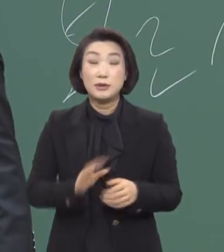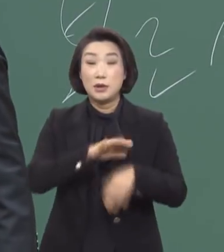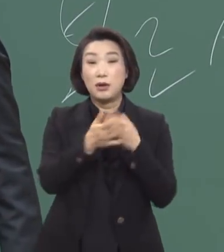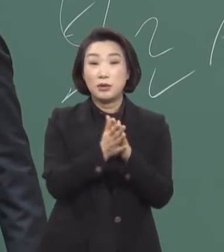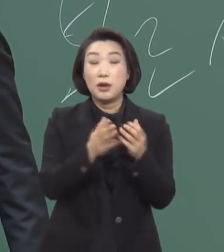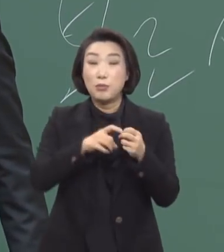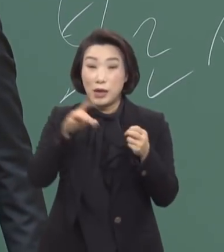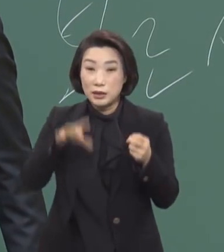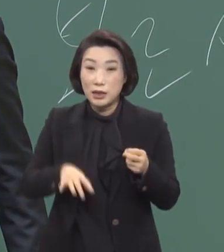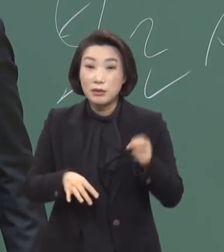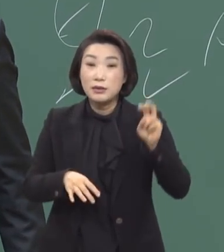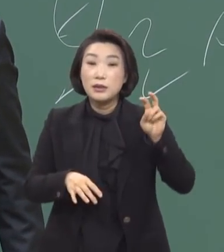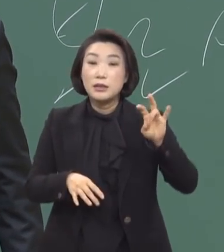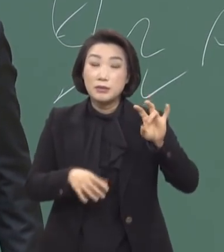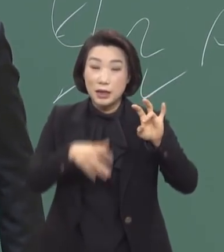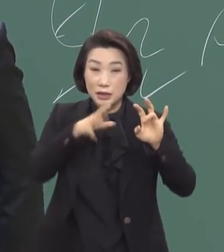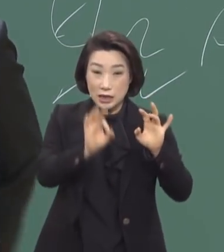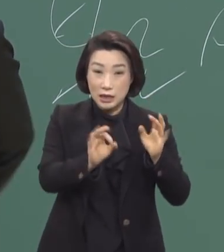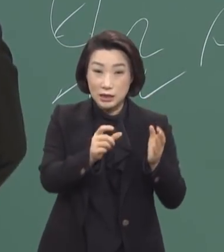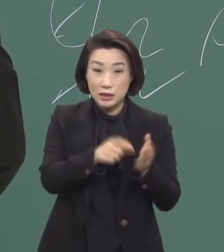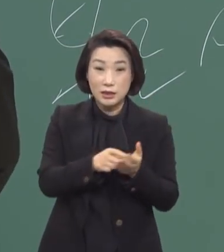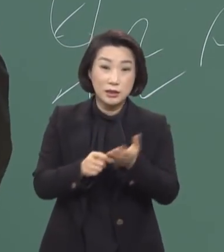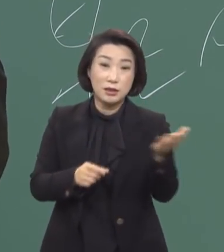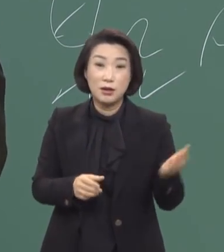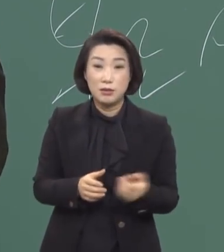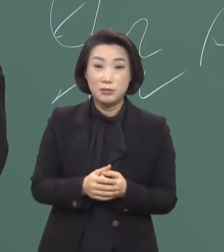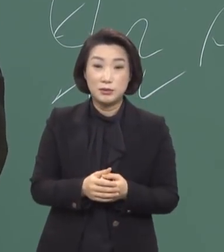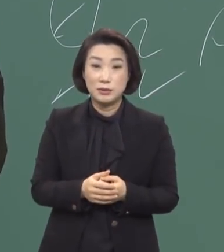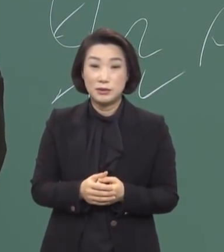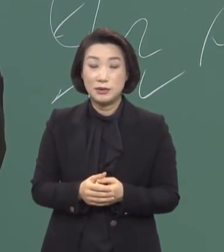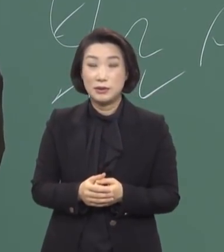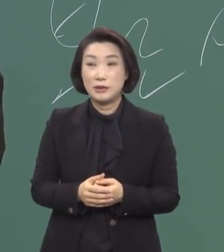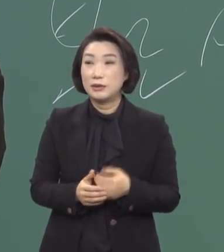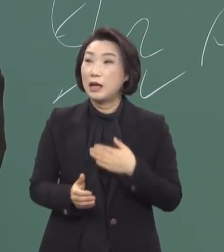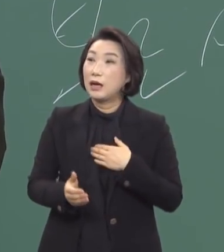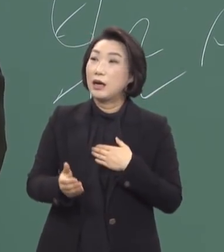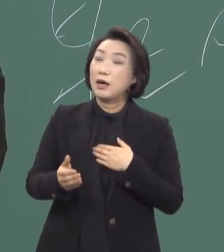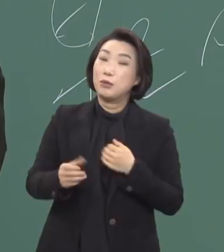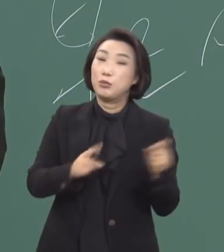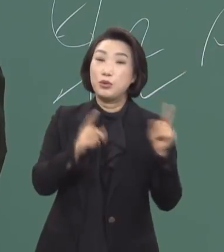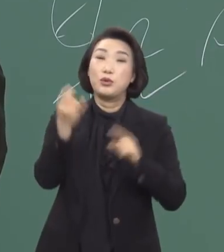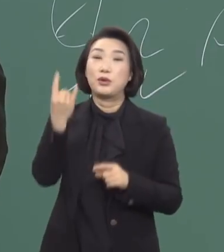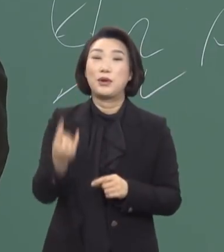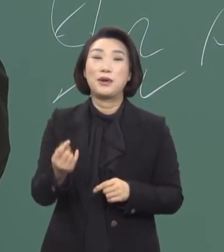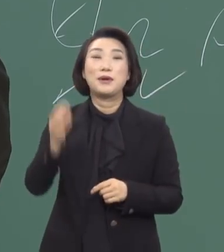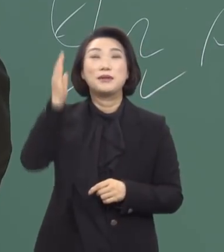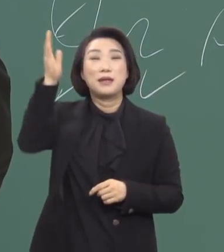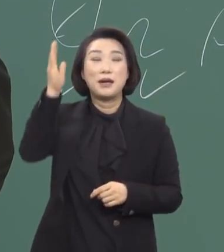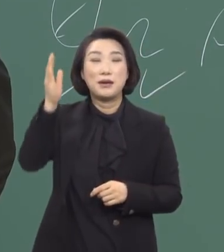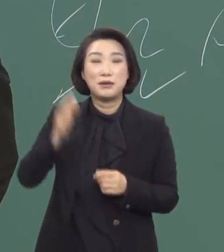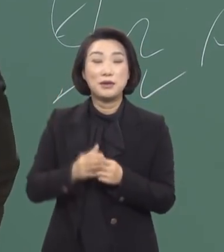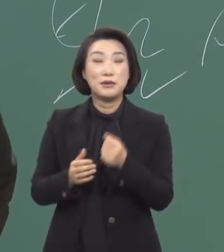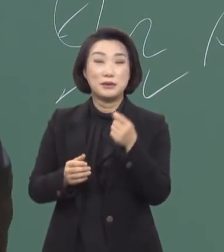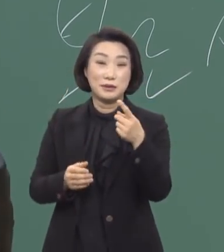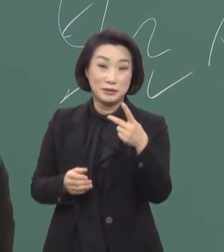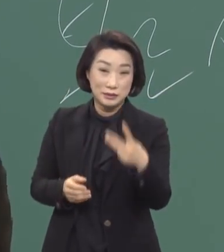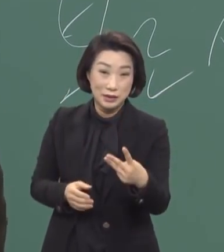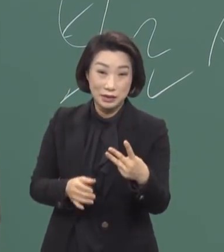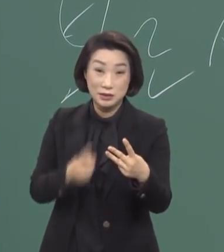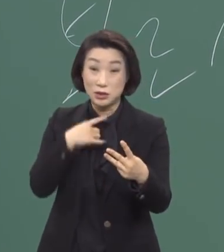마태복음 24장을 가지고, 예, 세 번 부흥이 했죠. 세 번